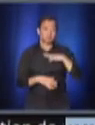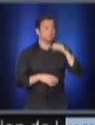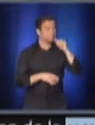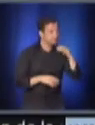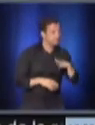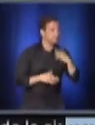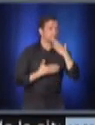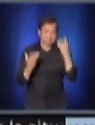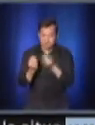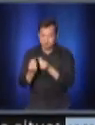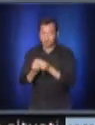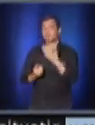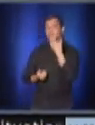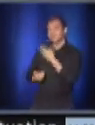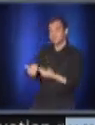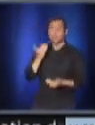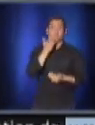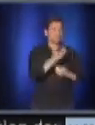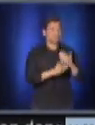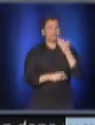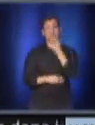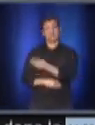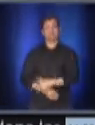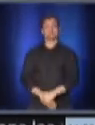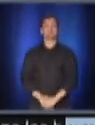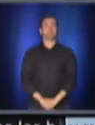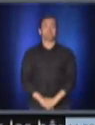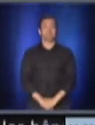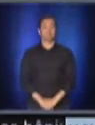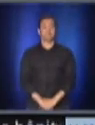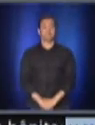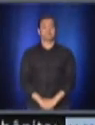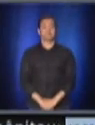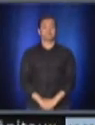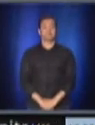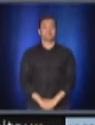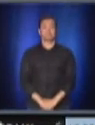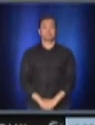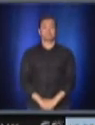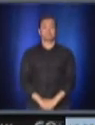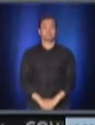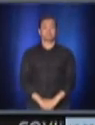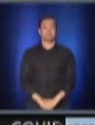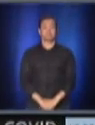symbolique pour dire que vous y croyez à la santé et à la vie des autres.